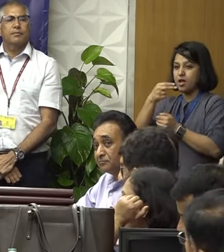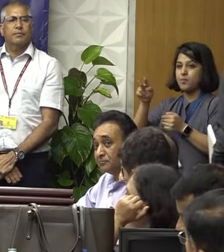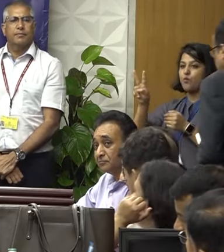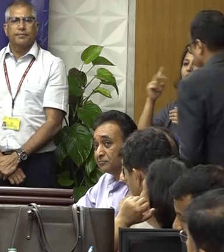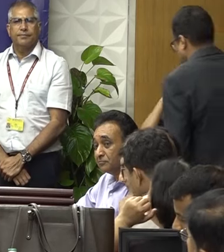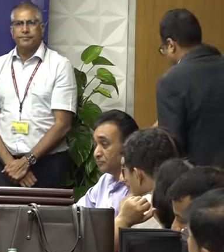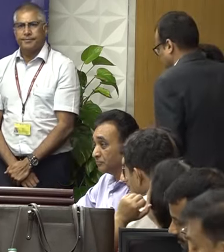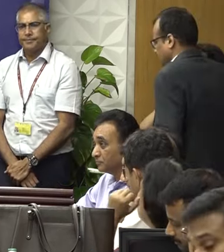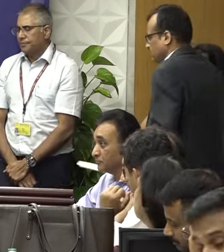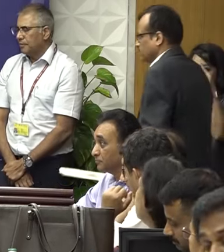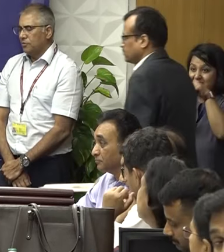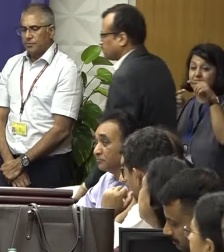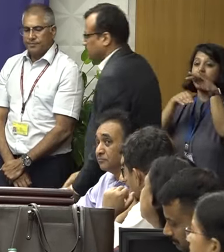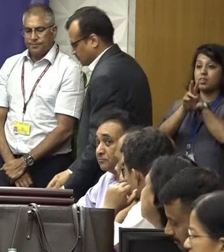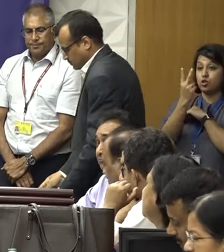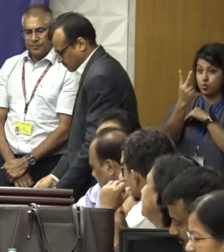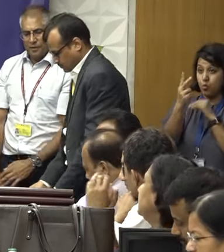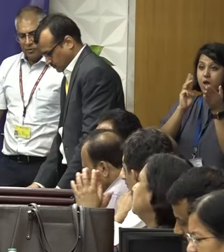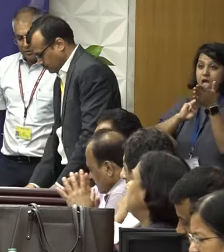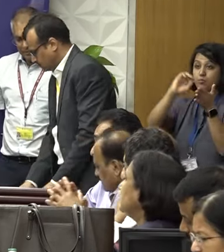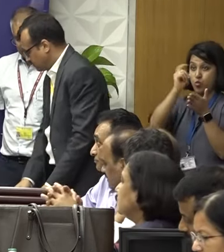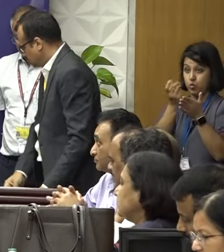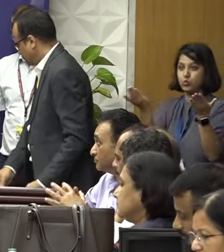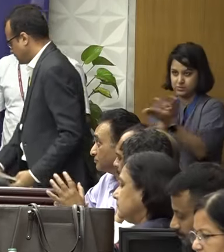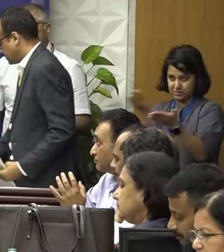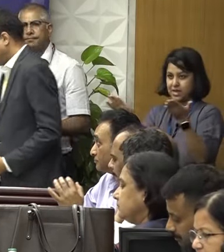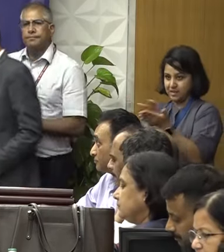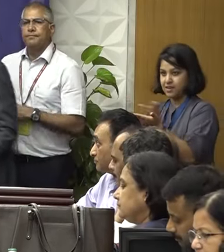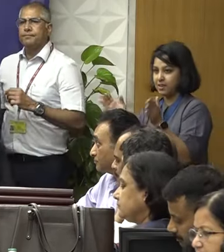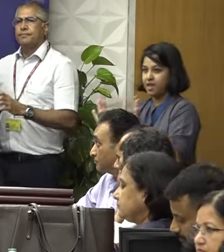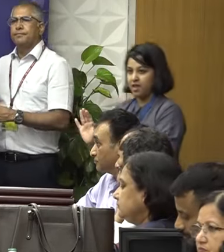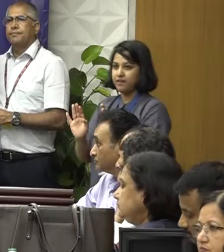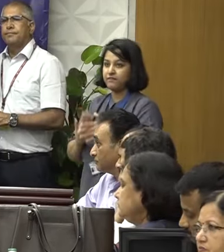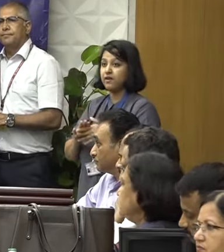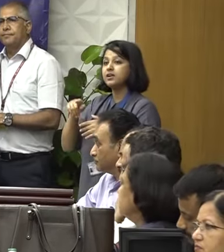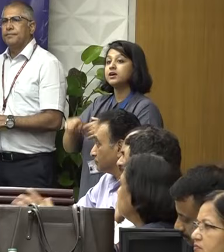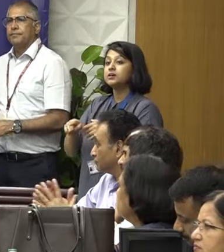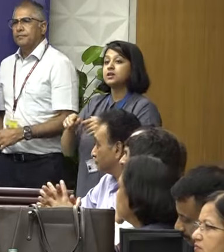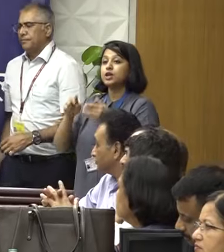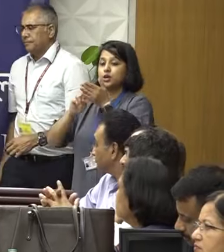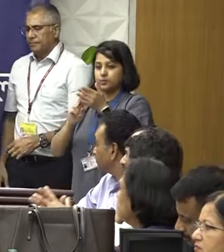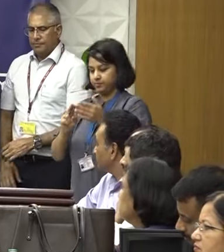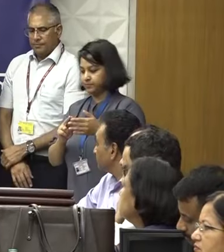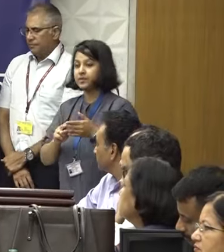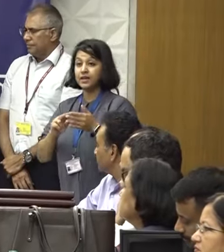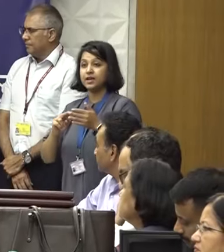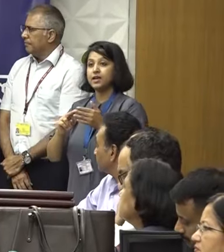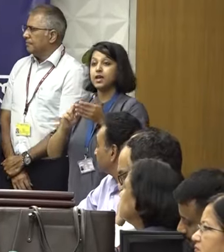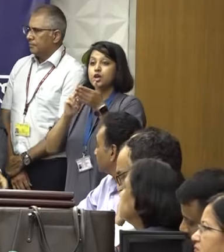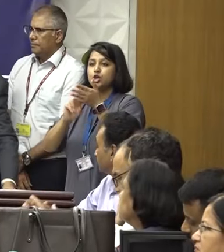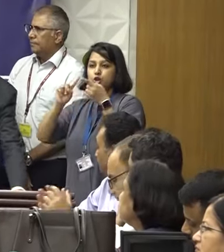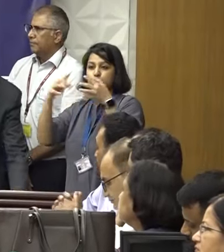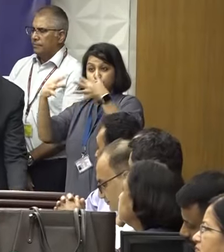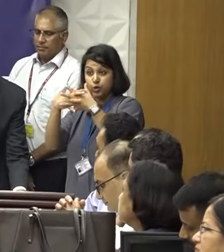यहां हस्ताक्षर किए जाएंगे। सर्वप्रथम बुलाना चाहेंगे एक बार पुनः नई दिशा के प्रतिनिधि, जो आज हमारे सम्मुख यहाँ